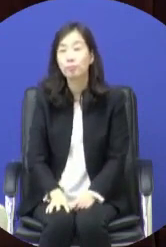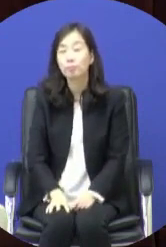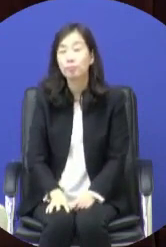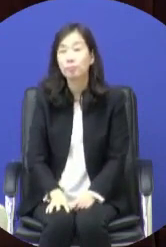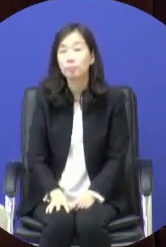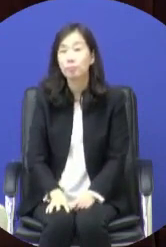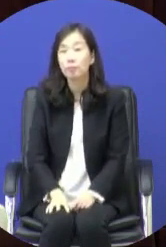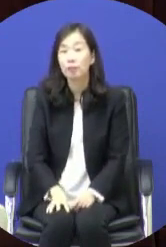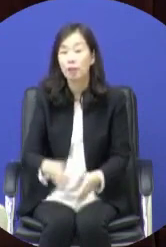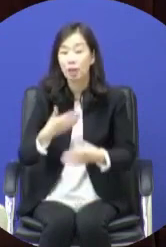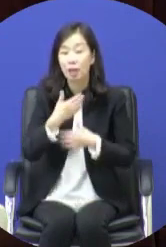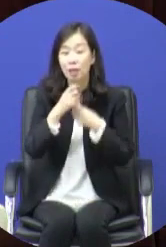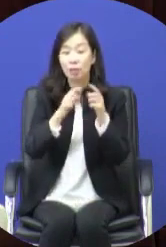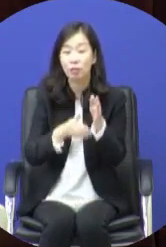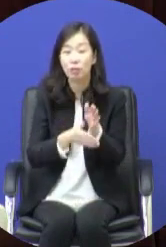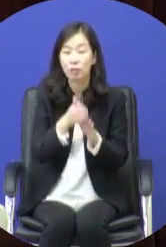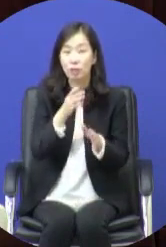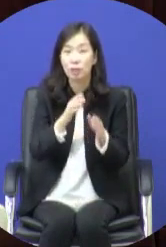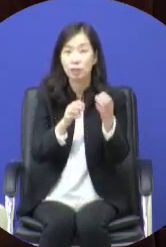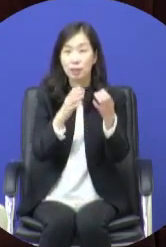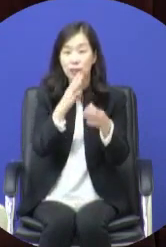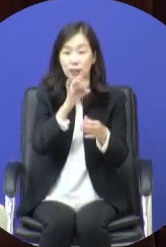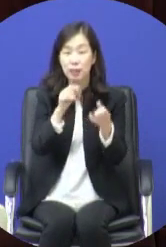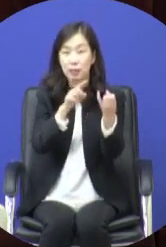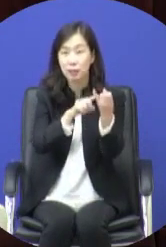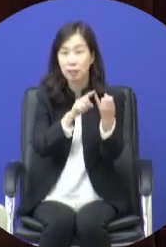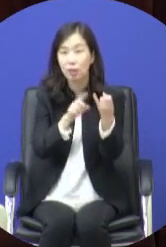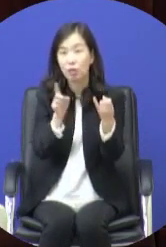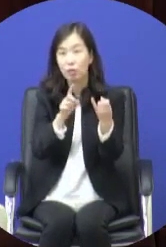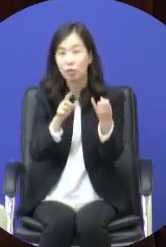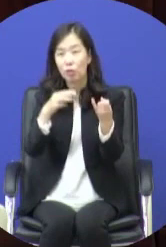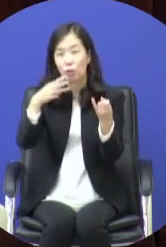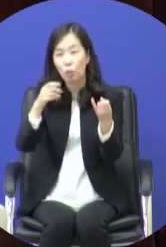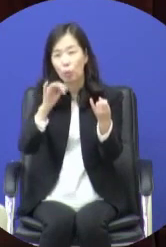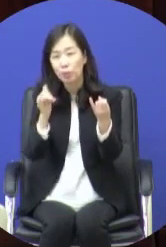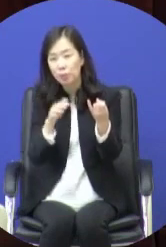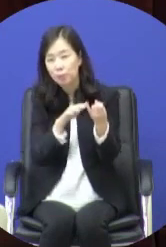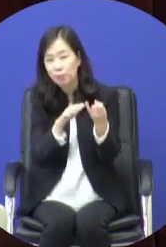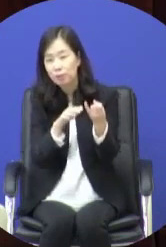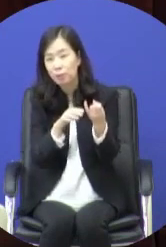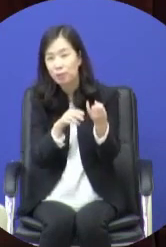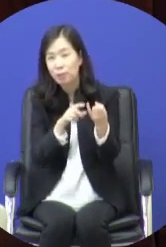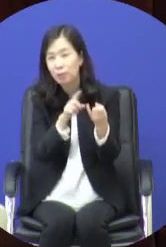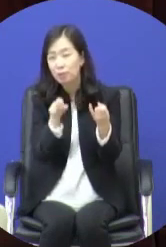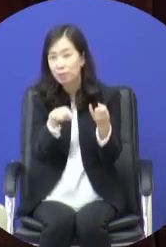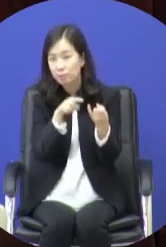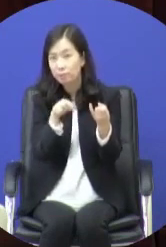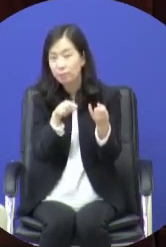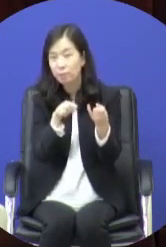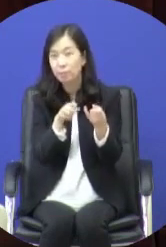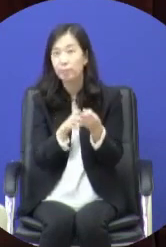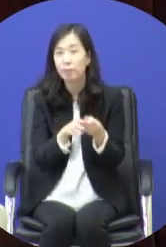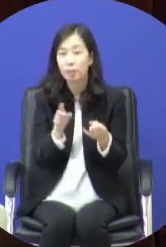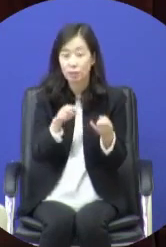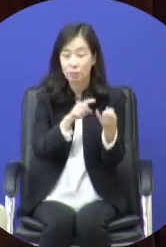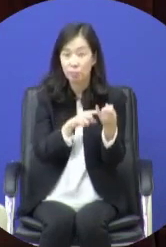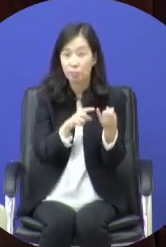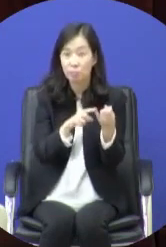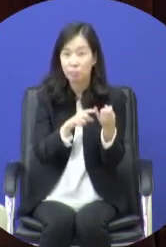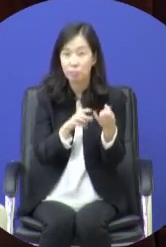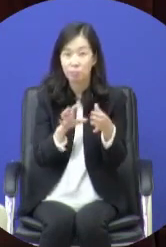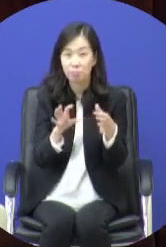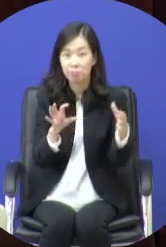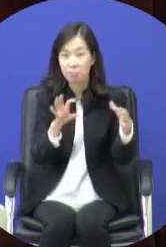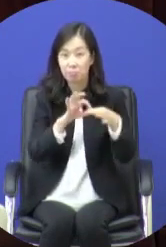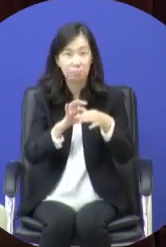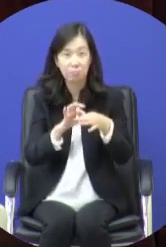안성시는 이정근 씨에게 어떤 로비의 대상이었을까요? 이정근 씨와 엮이면 좋지